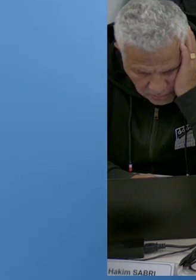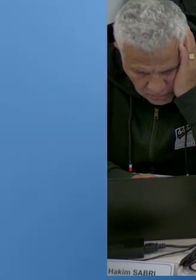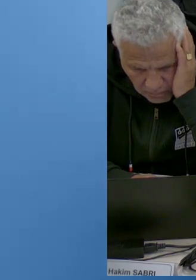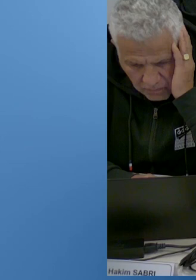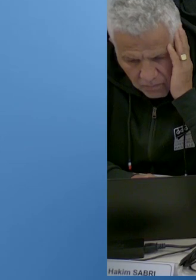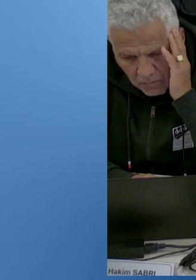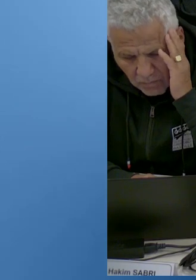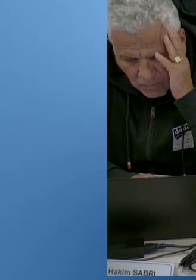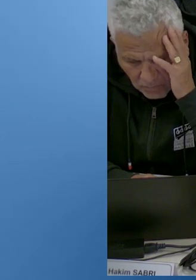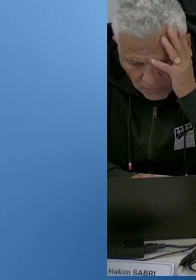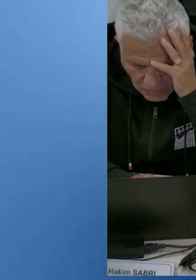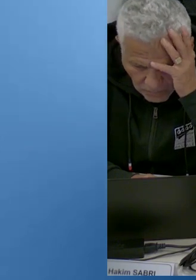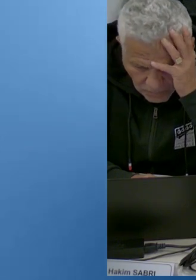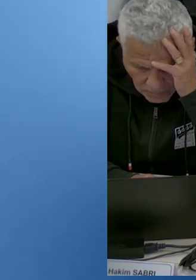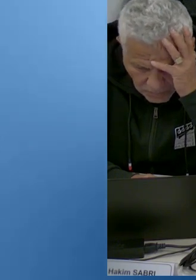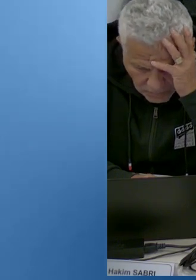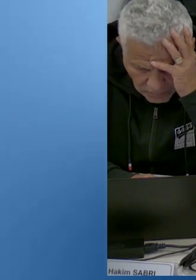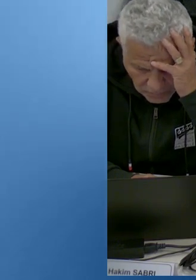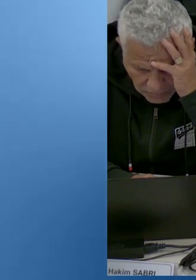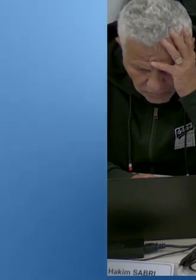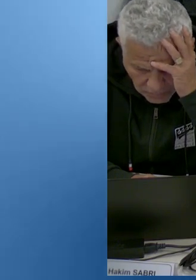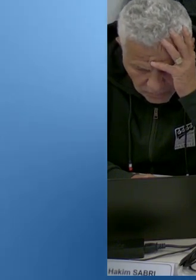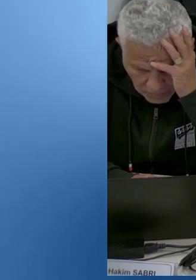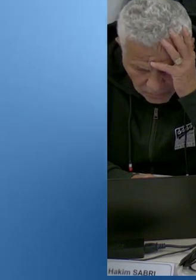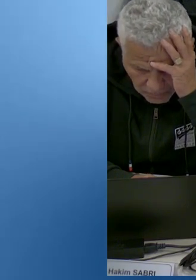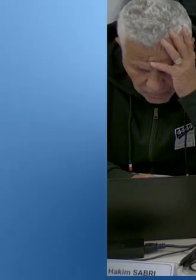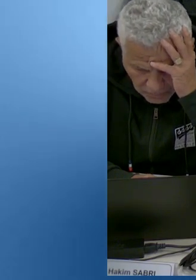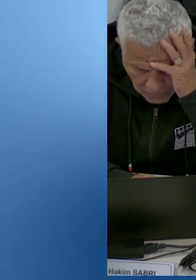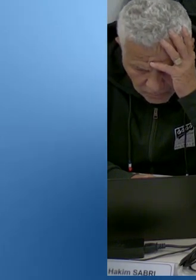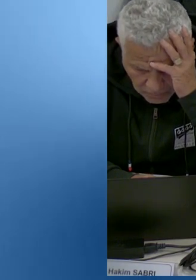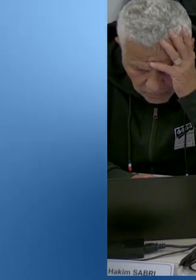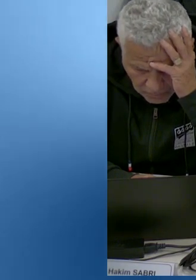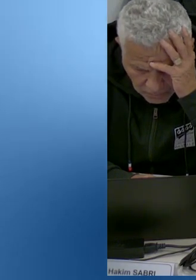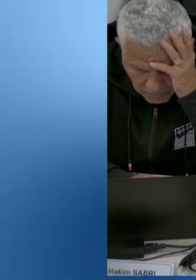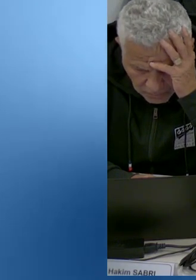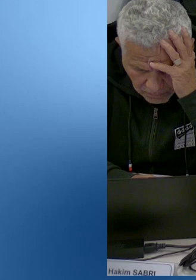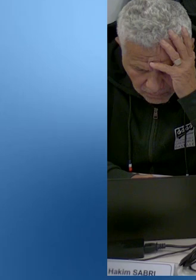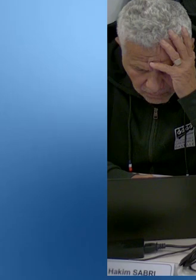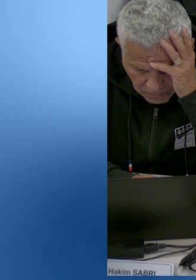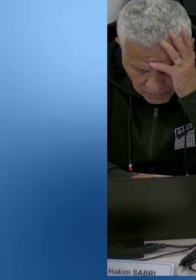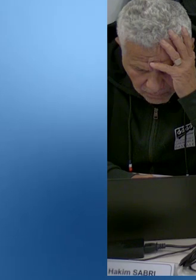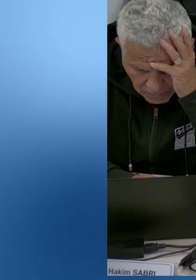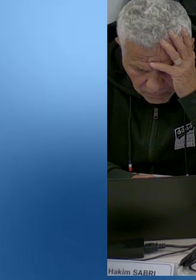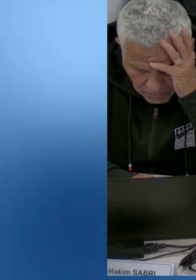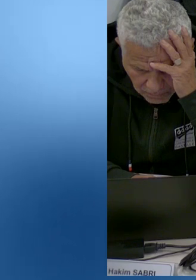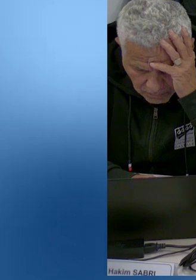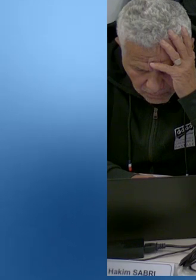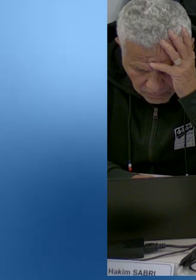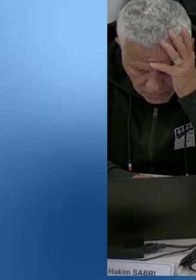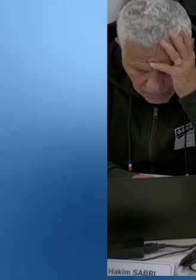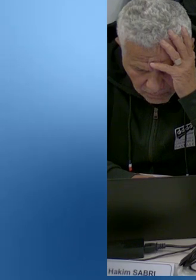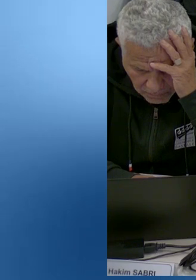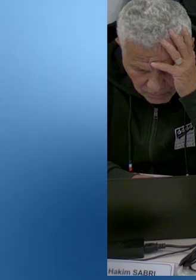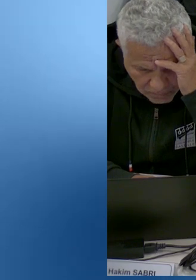reconvoqué les acteurs qui sont mentionnés au sein de cette délibération et là ça pose un vrai problème d'un point de vue juridique donc nous aimerions savoir